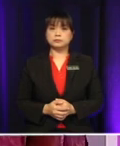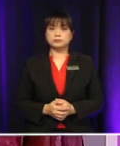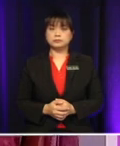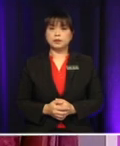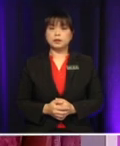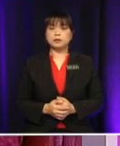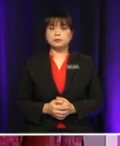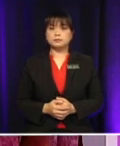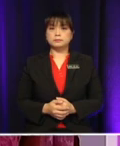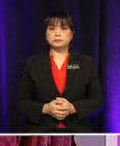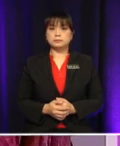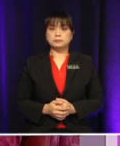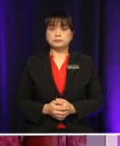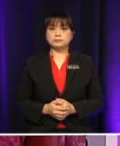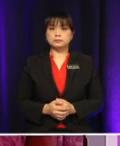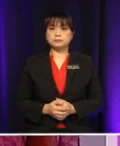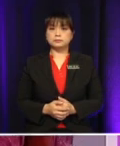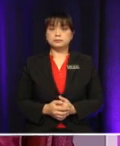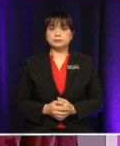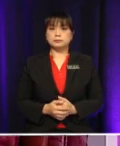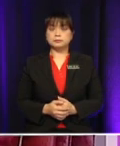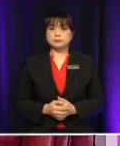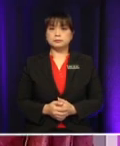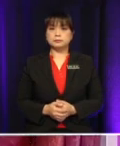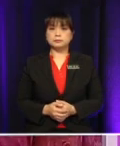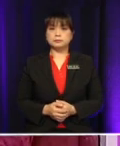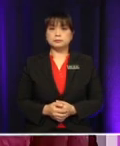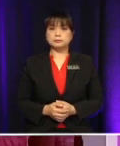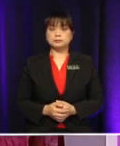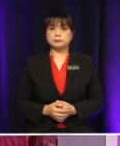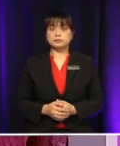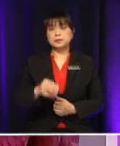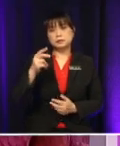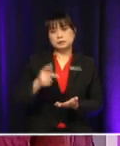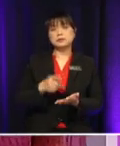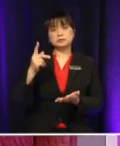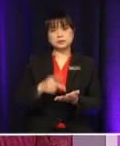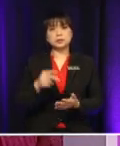selalunya saya rasakan murid apabila diberi soalan kadang-kadang